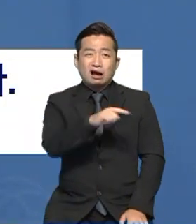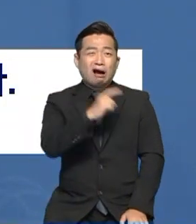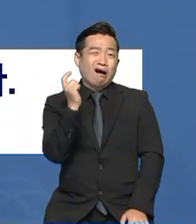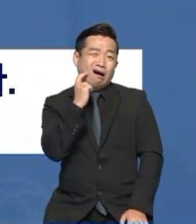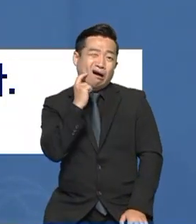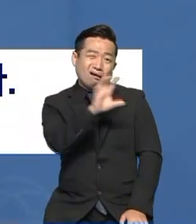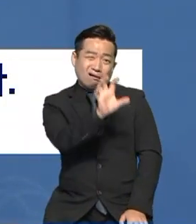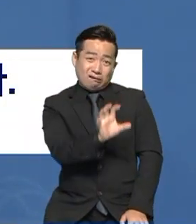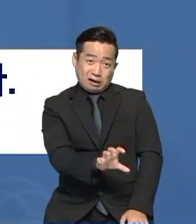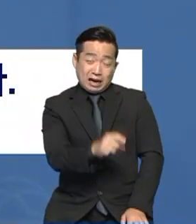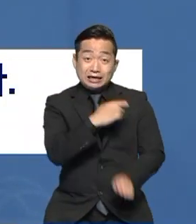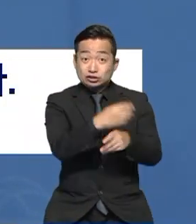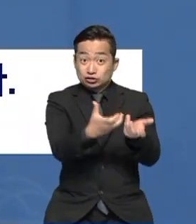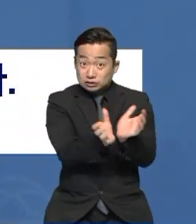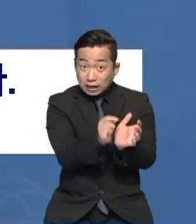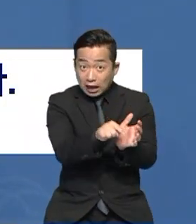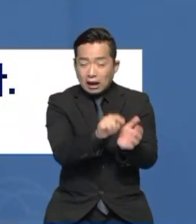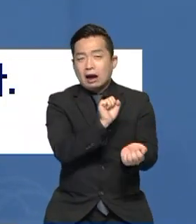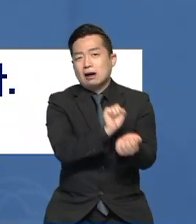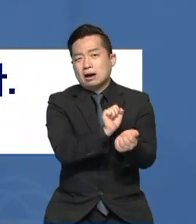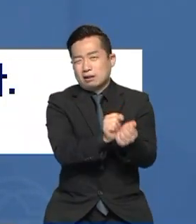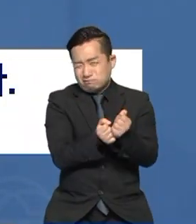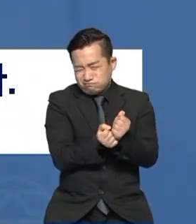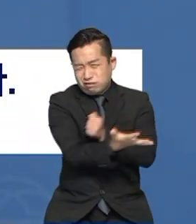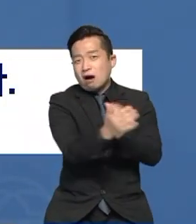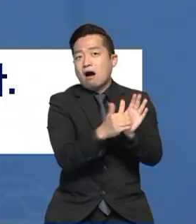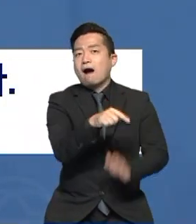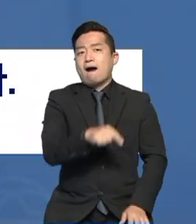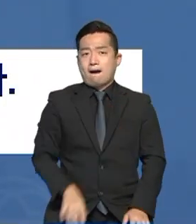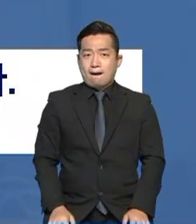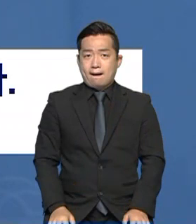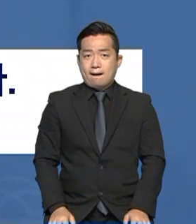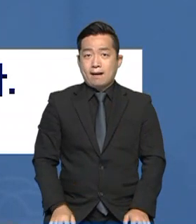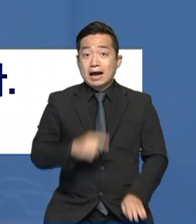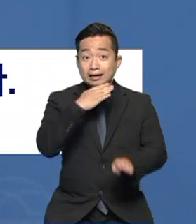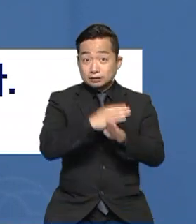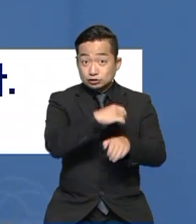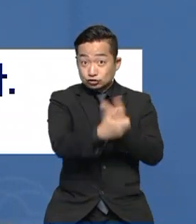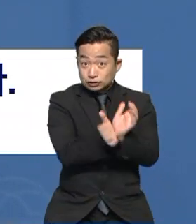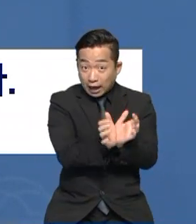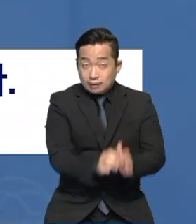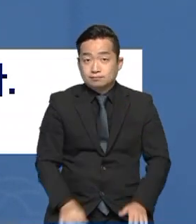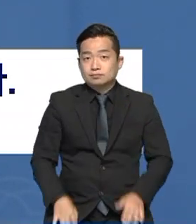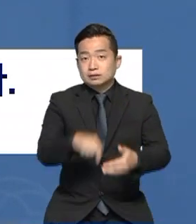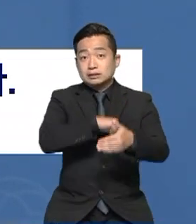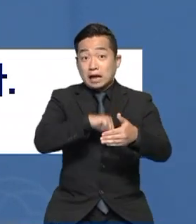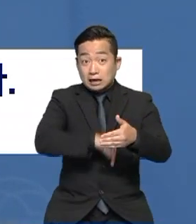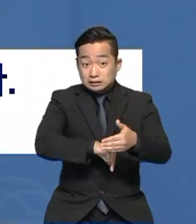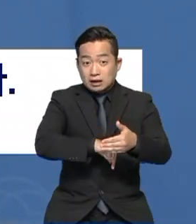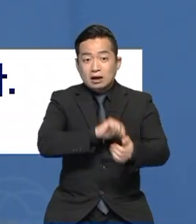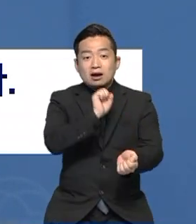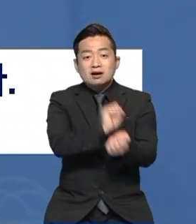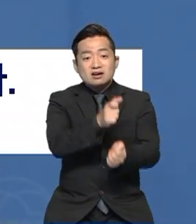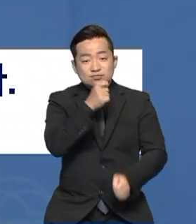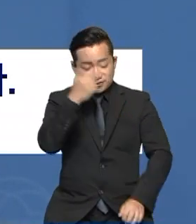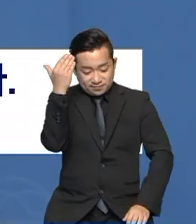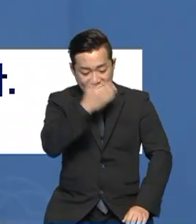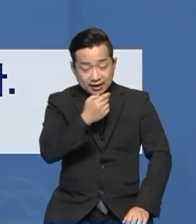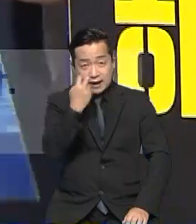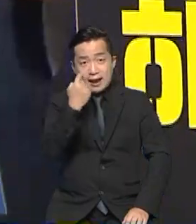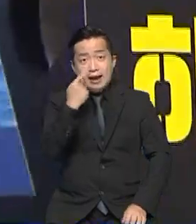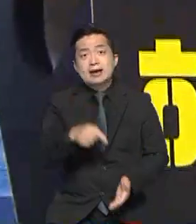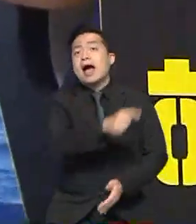거짓이 민주당 전체를 오염시켰습니다. 민주당은 내부 폐수 단속이나